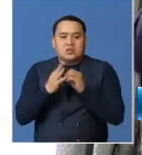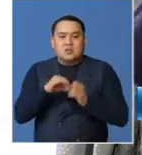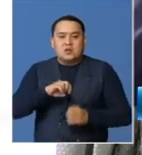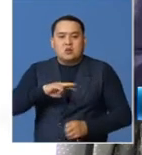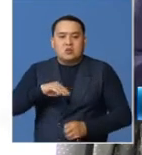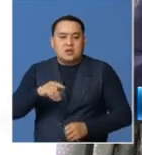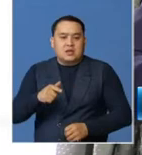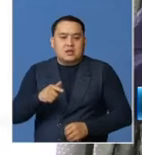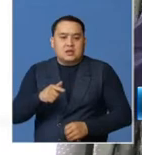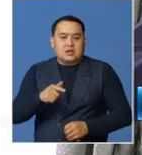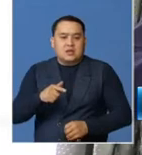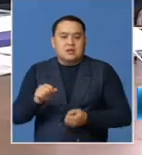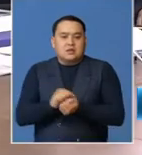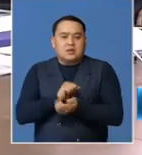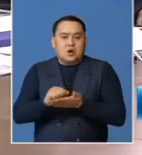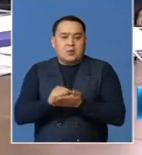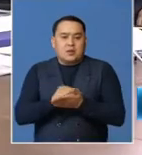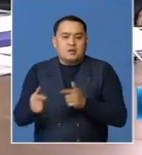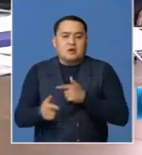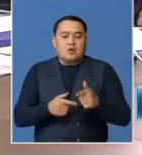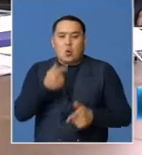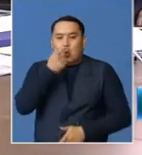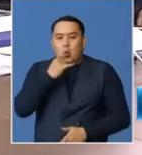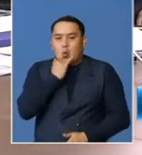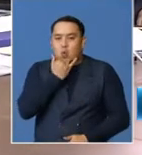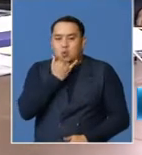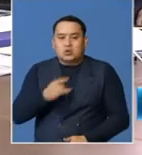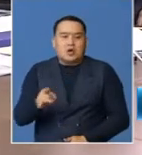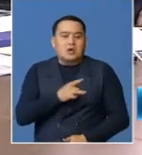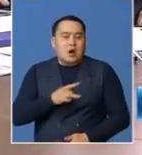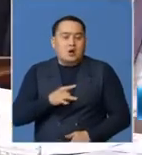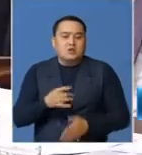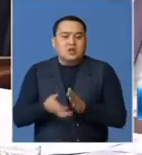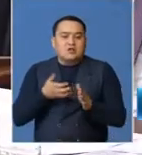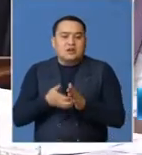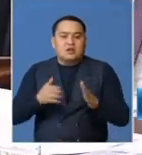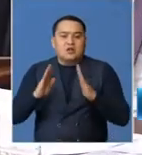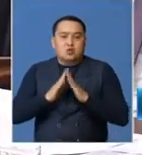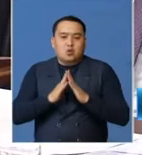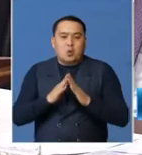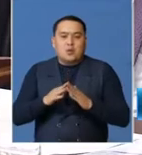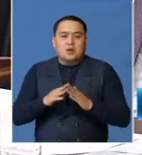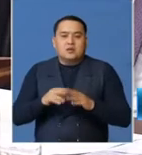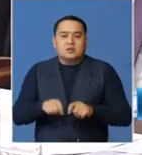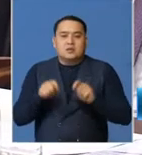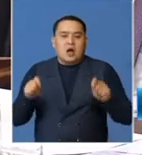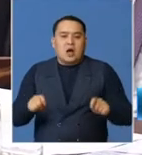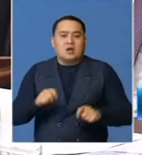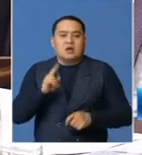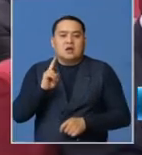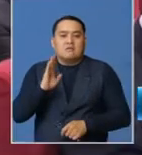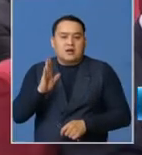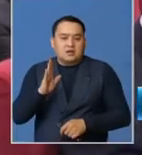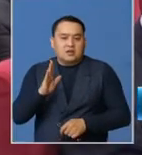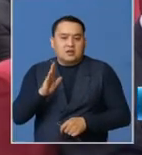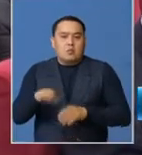тенге на ПСД. Для Уйгурского района ключевой вопрос – нехватка жилья. Власти намерены создать жилые квартиры в